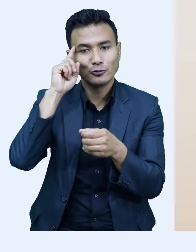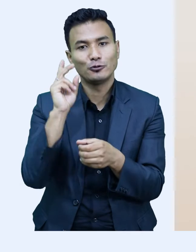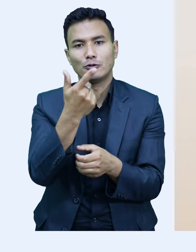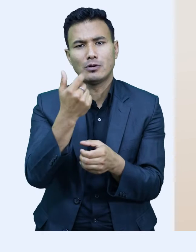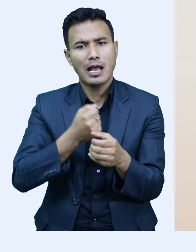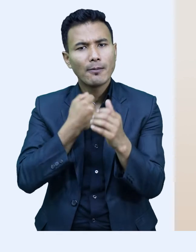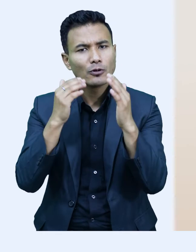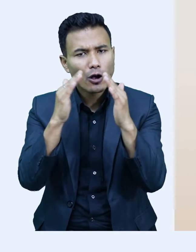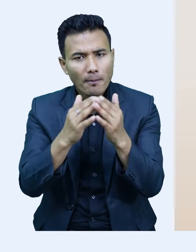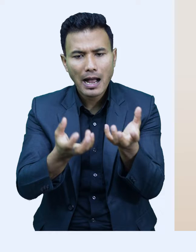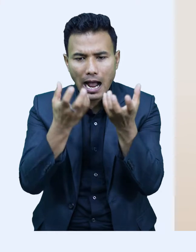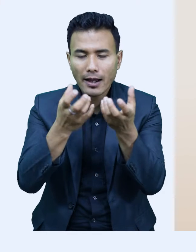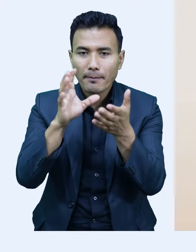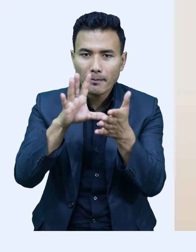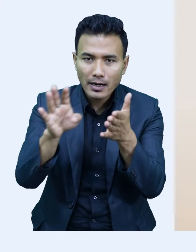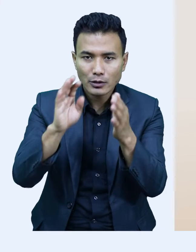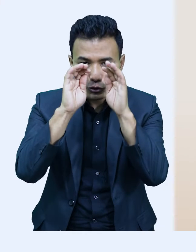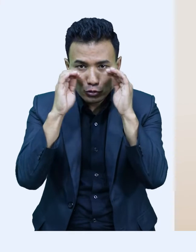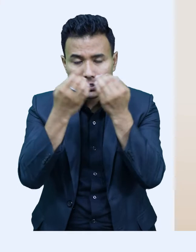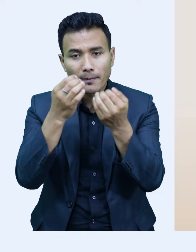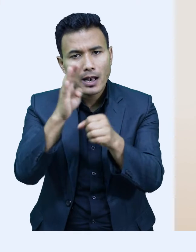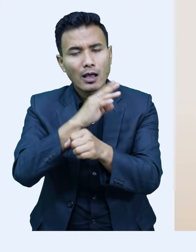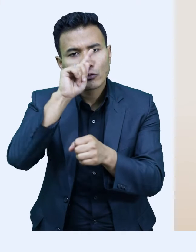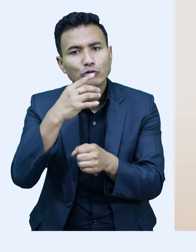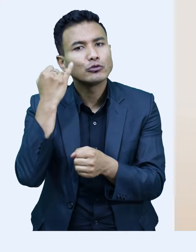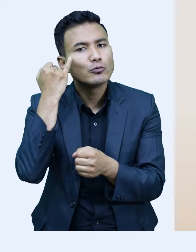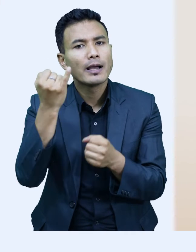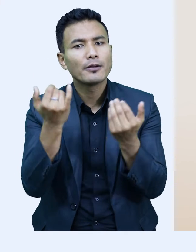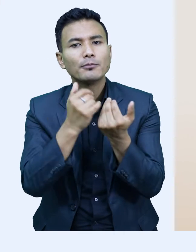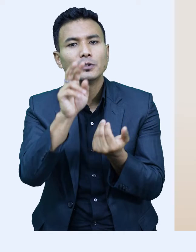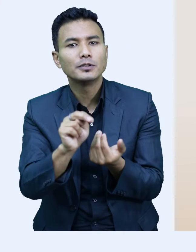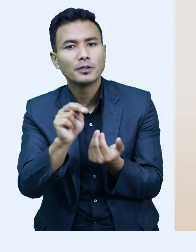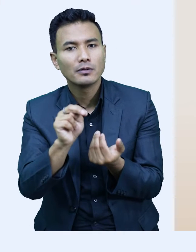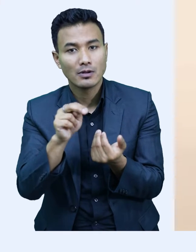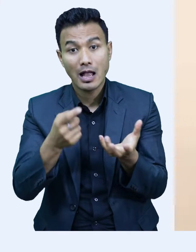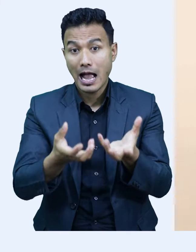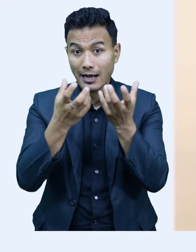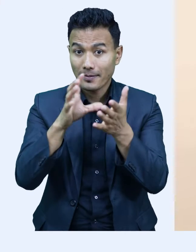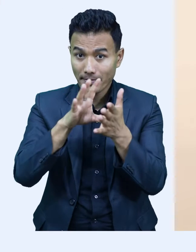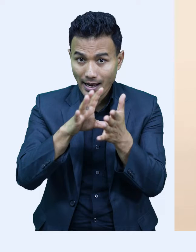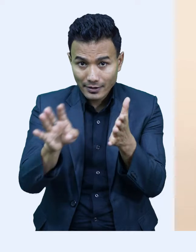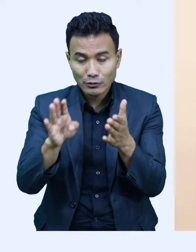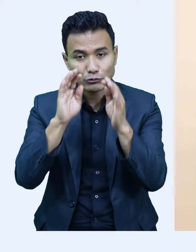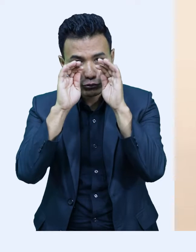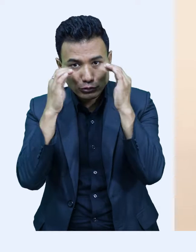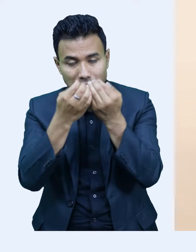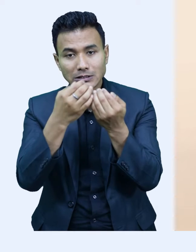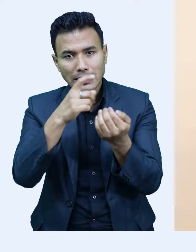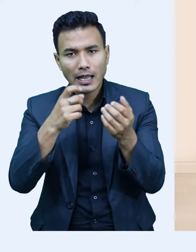नानी आफ्नो घरमा आगलागीबाट सुरक्षित रहन कस्ता उपायहरू अप्नाउनु पर्छ? आगलागीबाट सुरक्षित